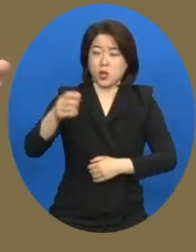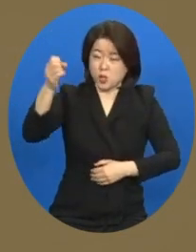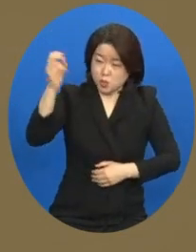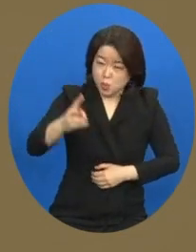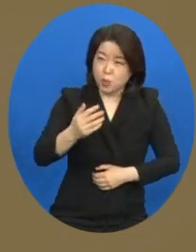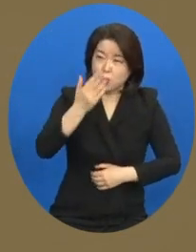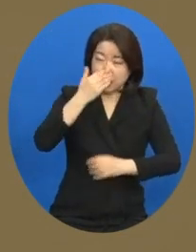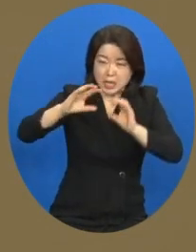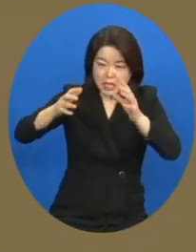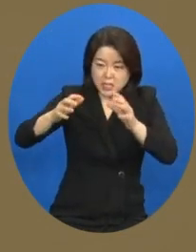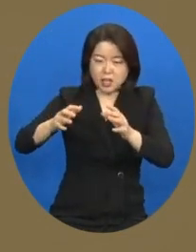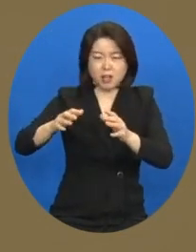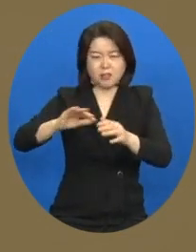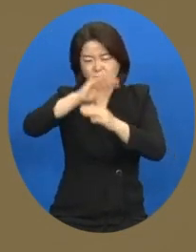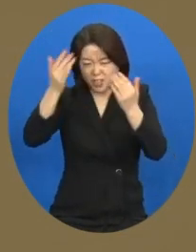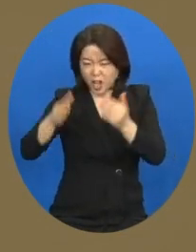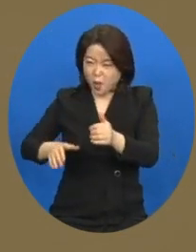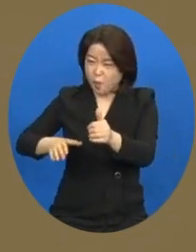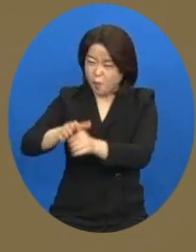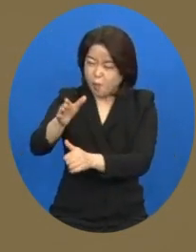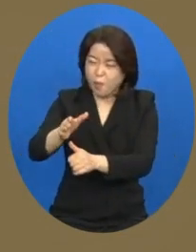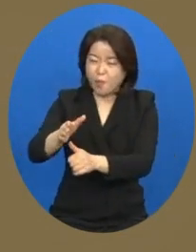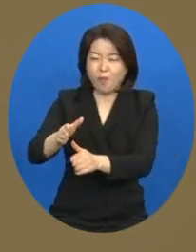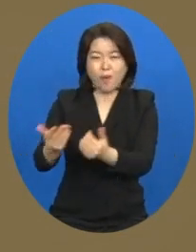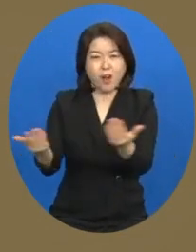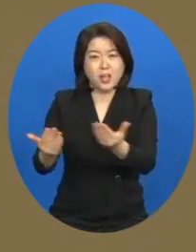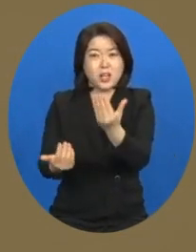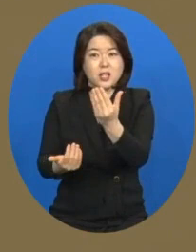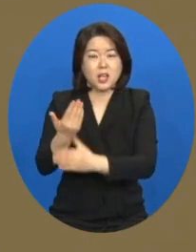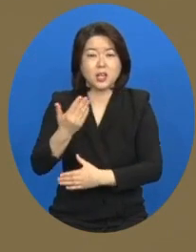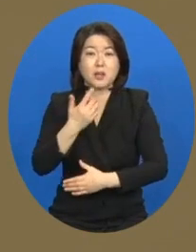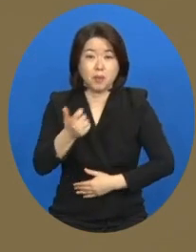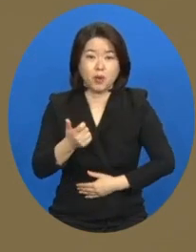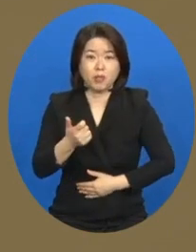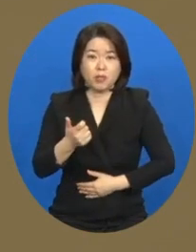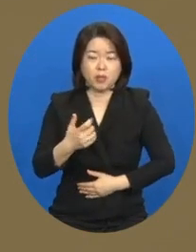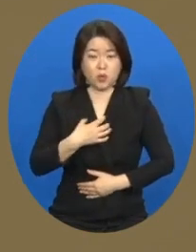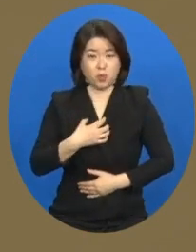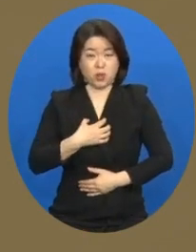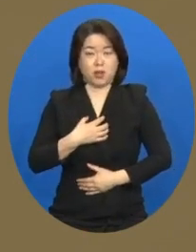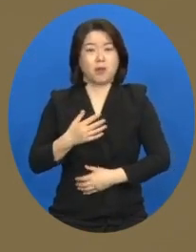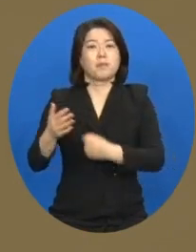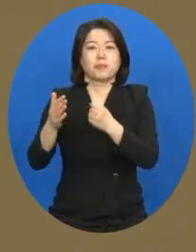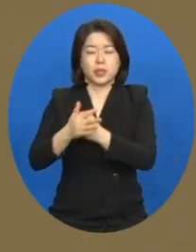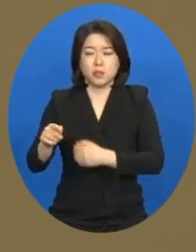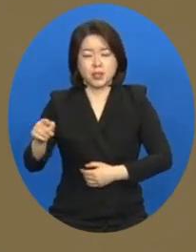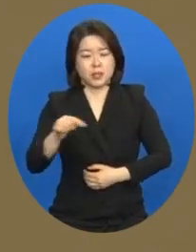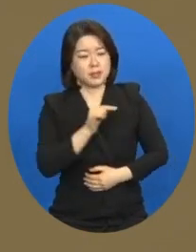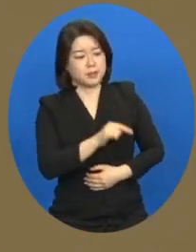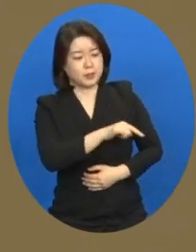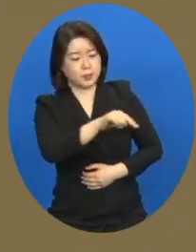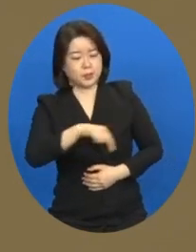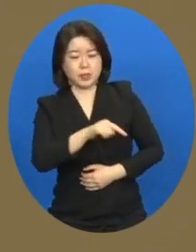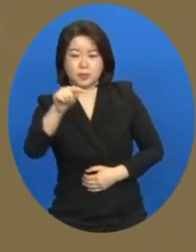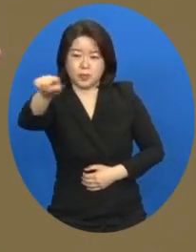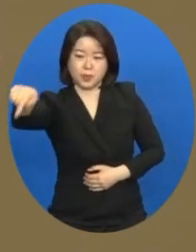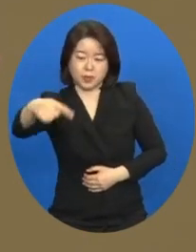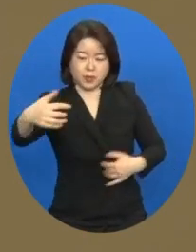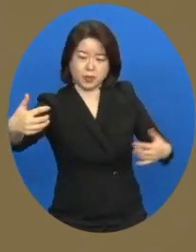다 죽게 생겼네. 그래서 안 되겠다, 그래서 그들과 전쟁을 해서 그들을